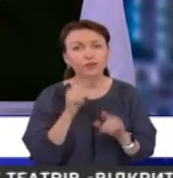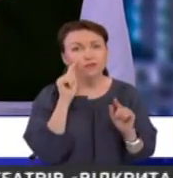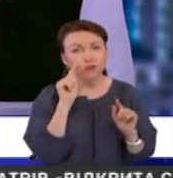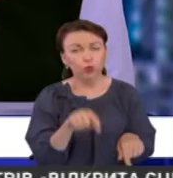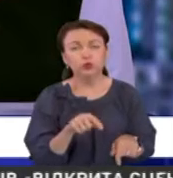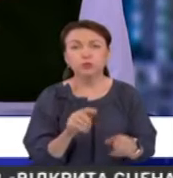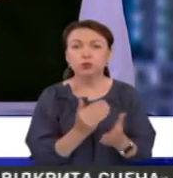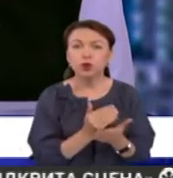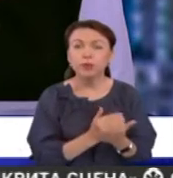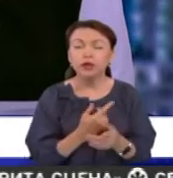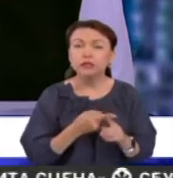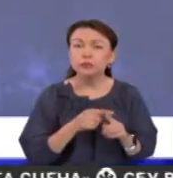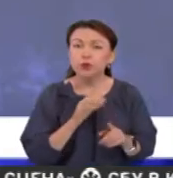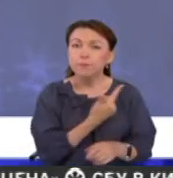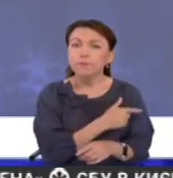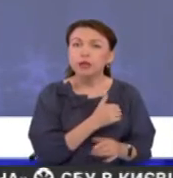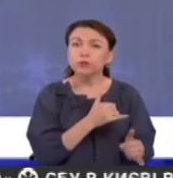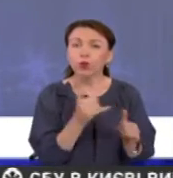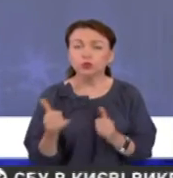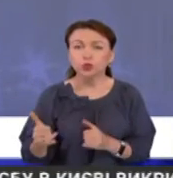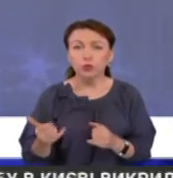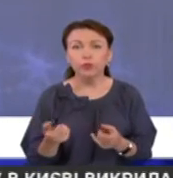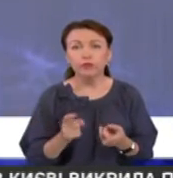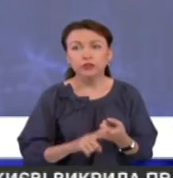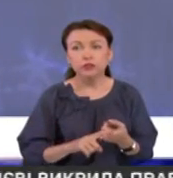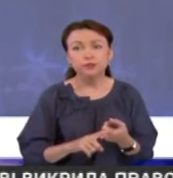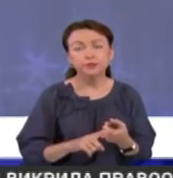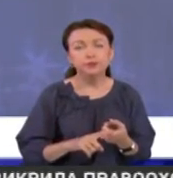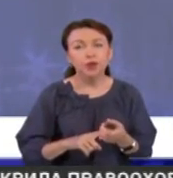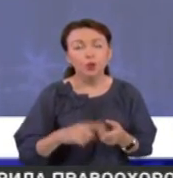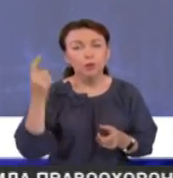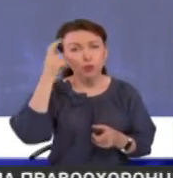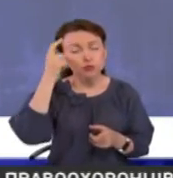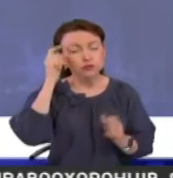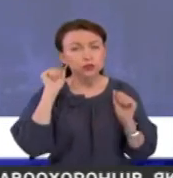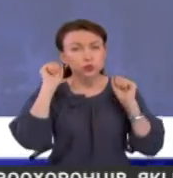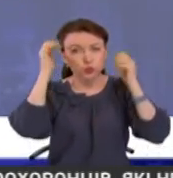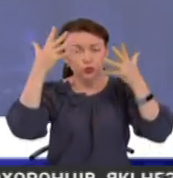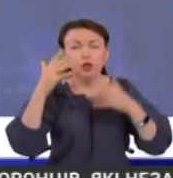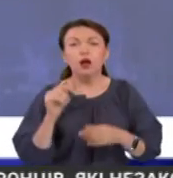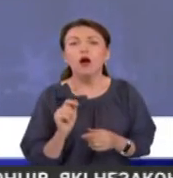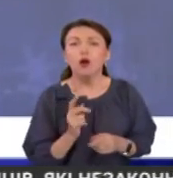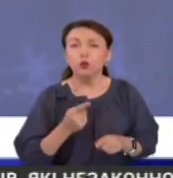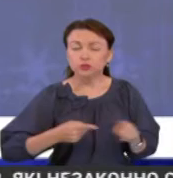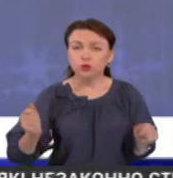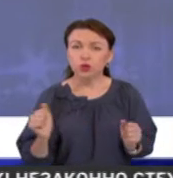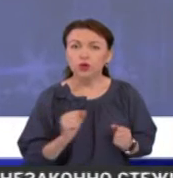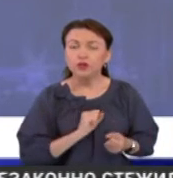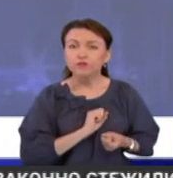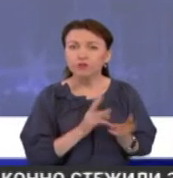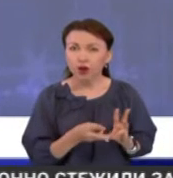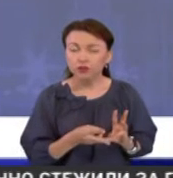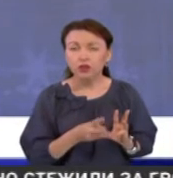будуть медпослуги, пов'язані із лікуванням гострого мозкового інсульту, гострого інфаркту міокарда, допомога